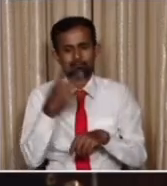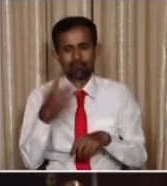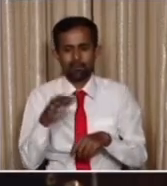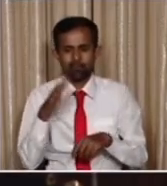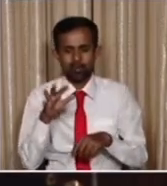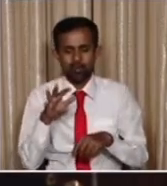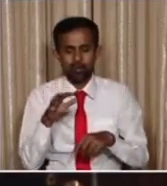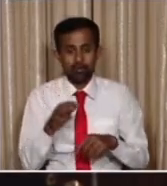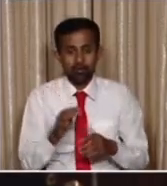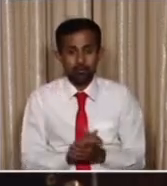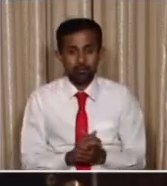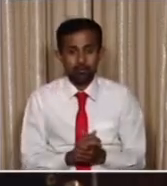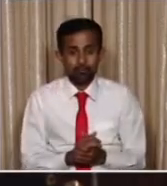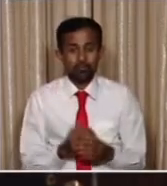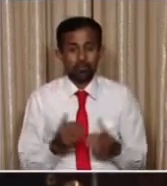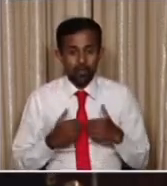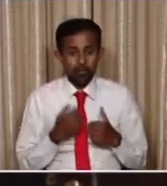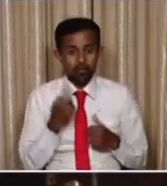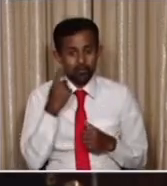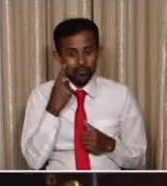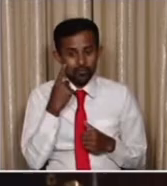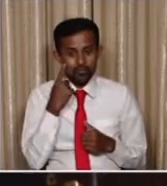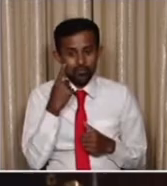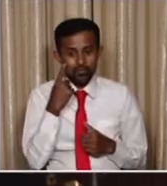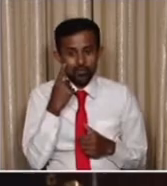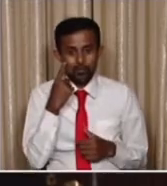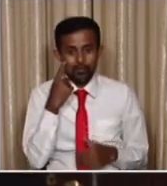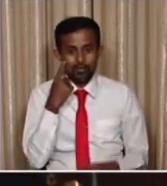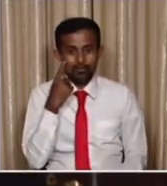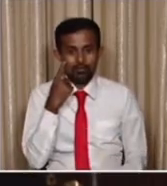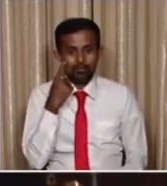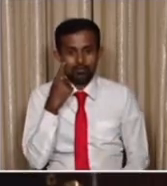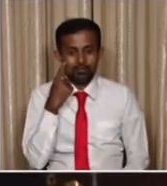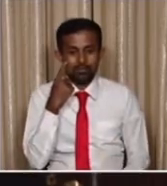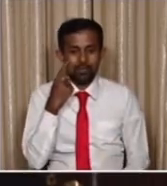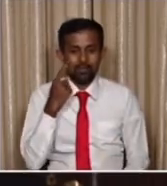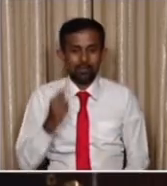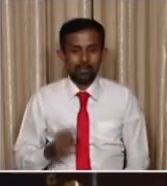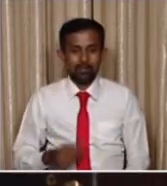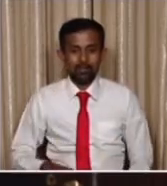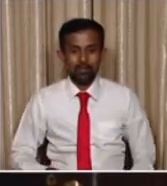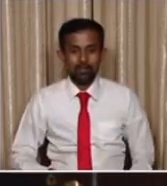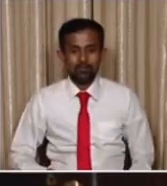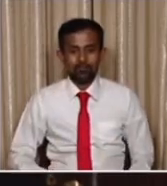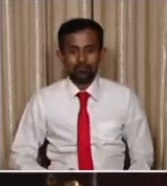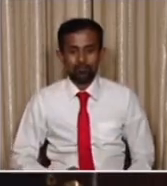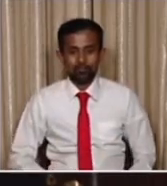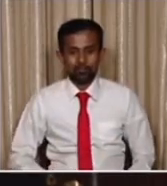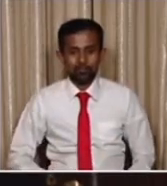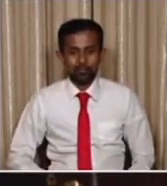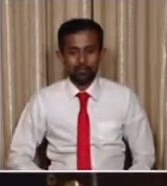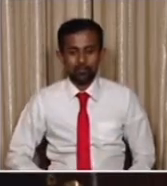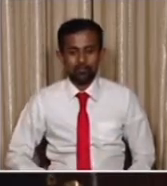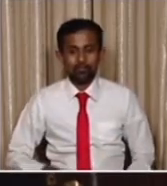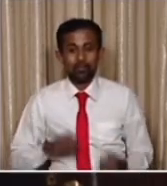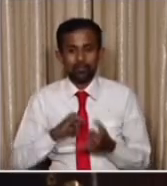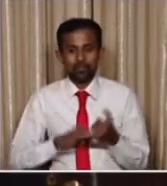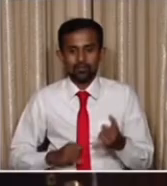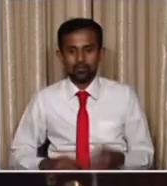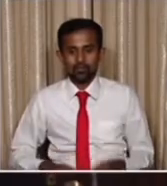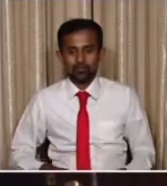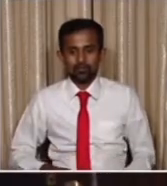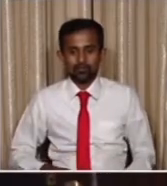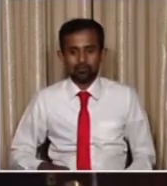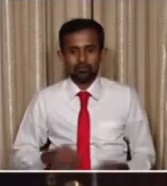ගරු සභාපතිතුමනි අපි දන්නවා මේ මේක මත සෞඛ්‍ය අමාත්‍යංශයේ ලේකම් දුව මොකද කරන්නේ?